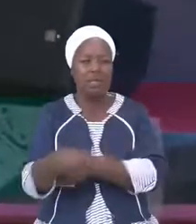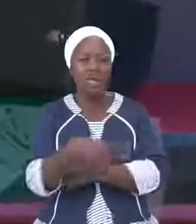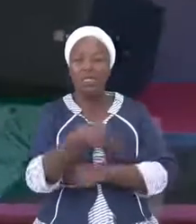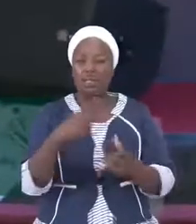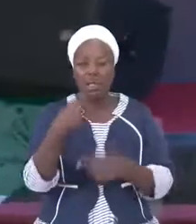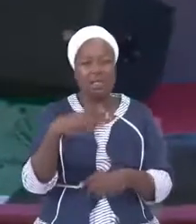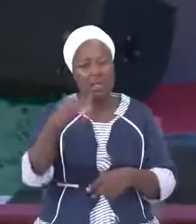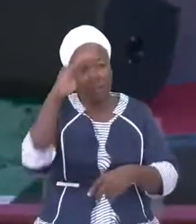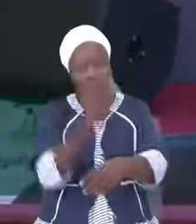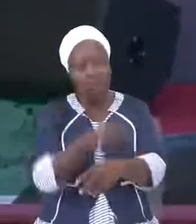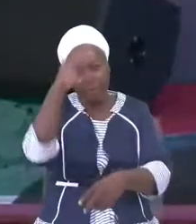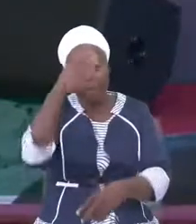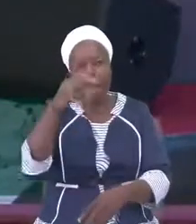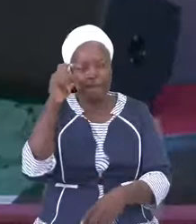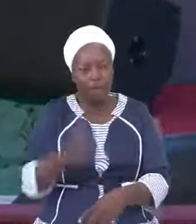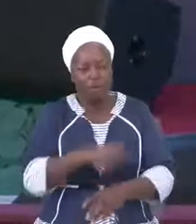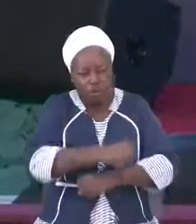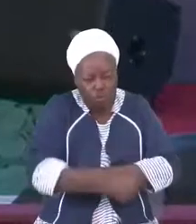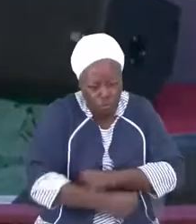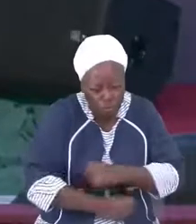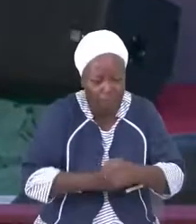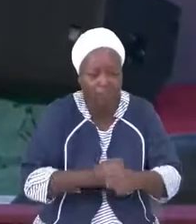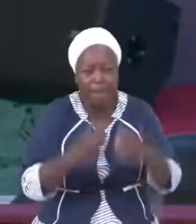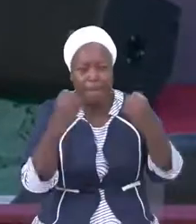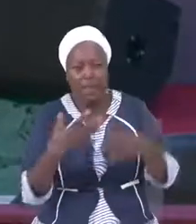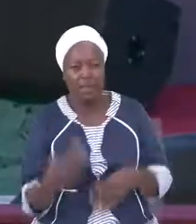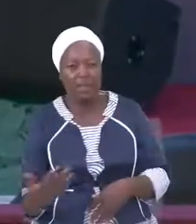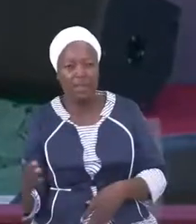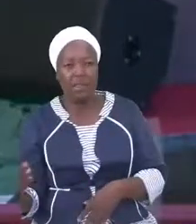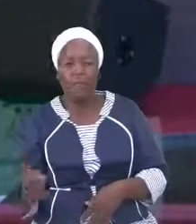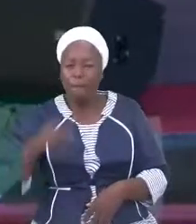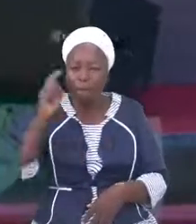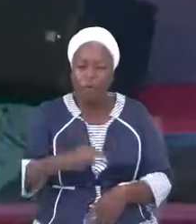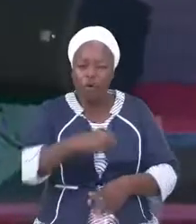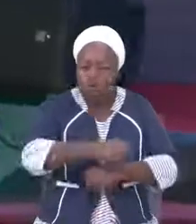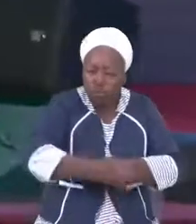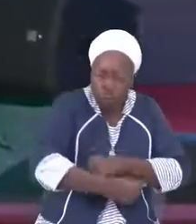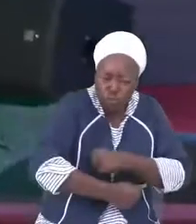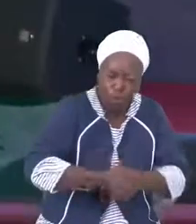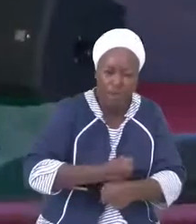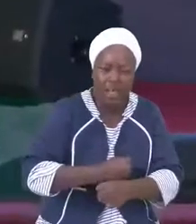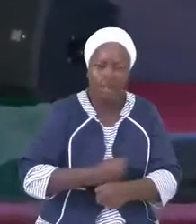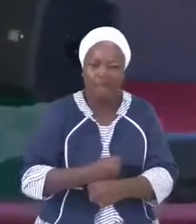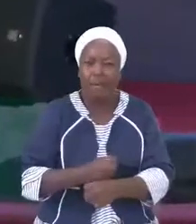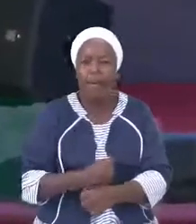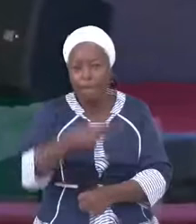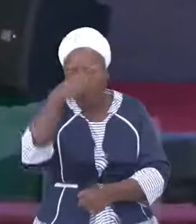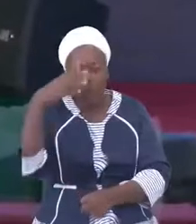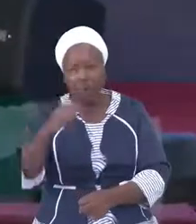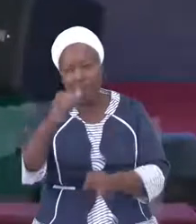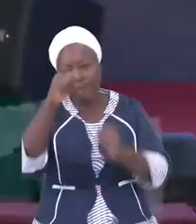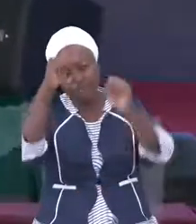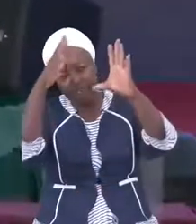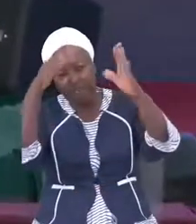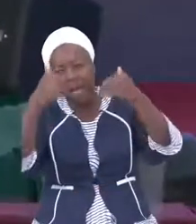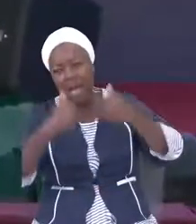qu'il ressusciterait le troisième jour. Luc 9, 22. Il ajouta qu'il falla que le Fils